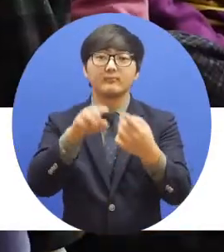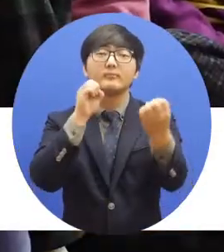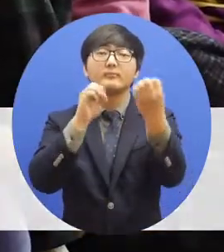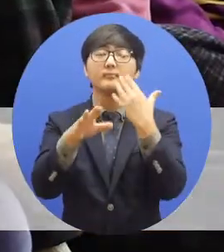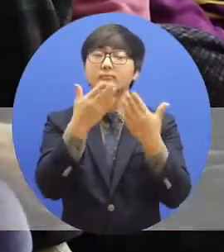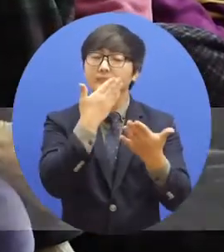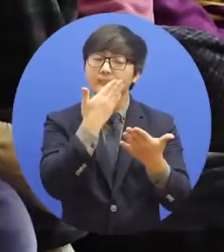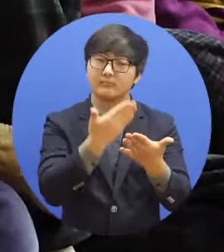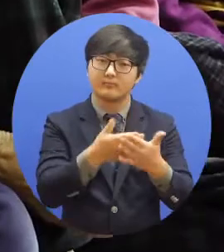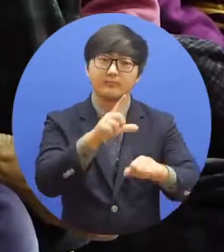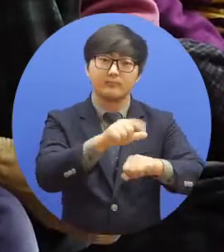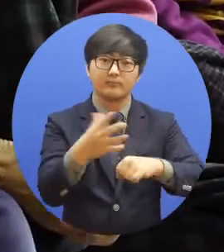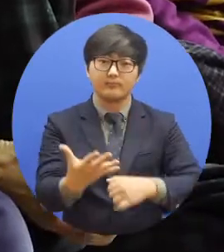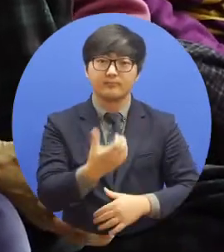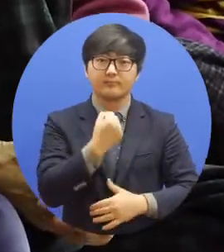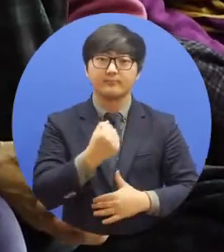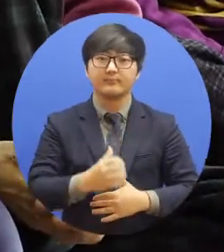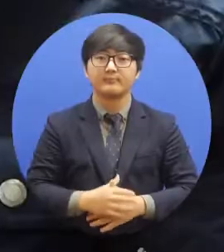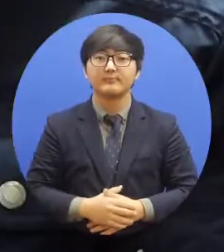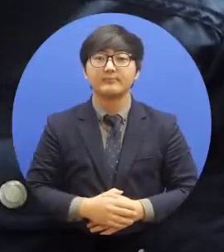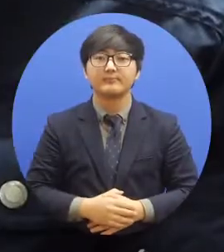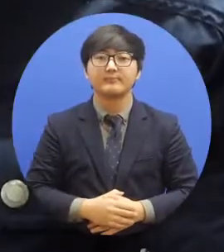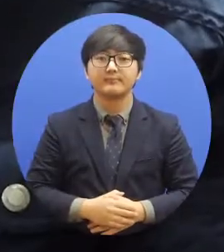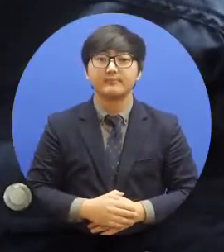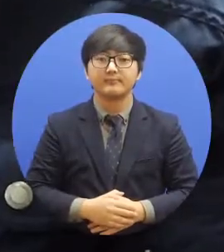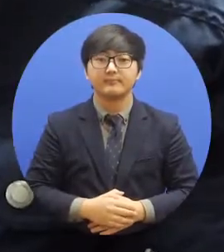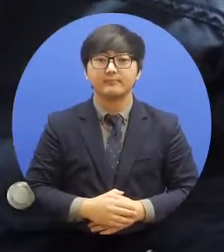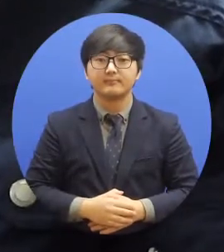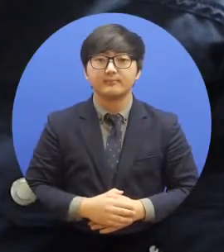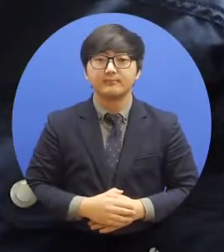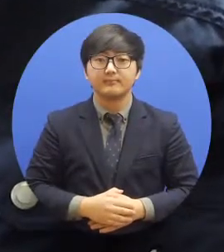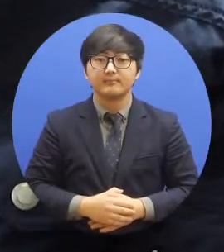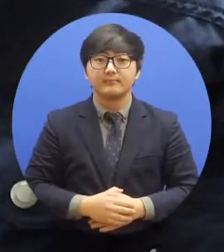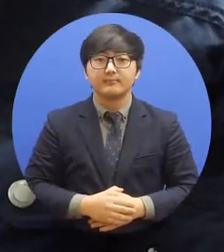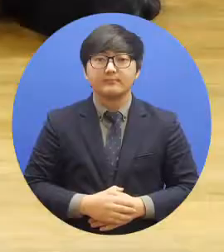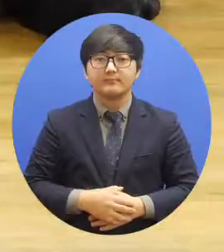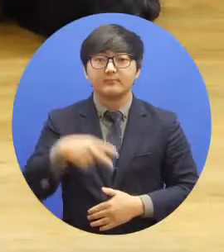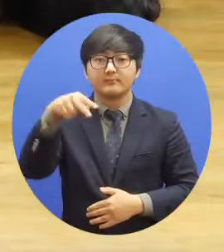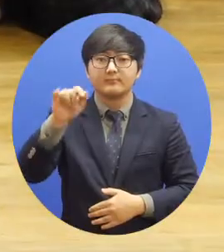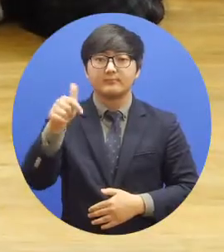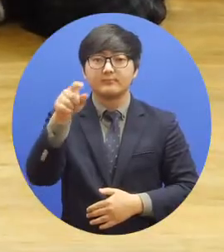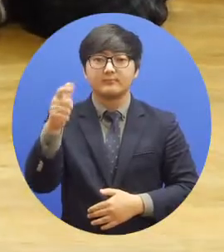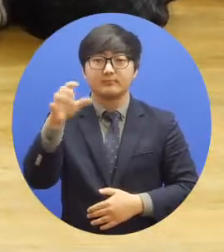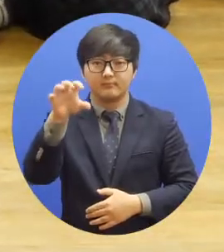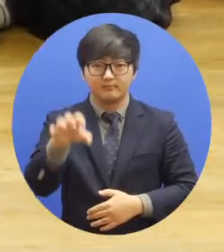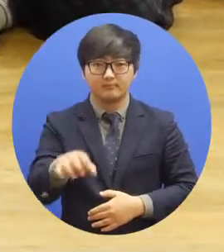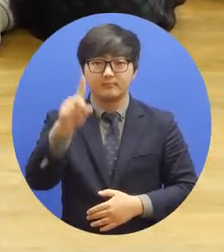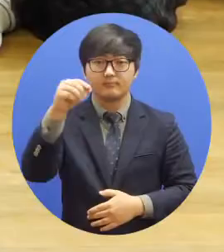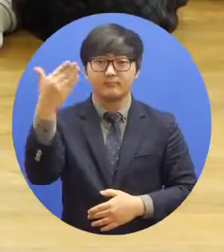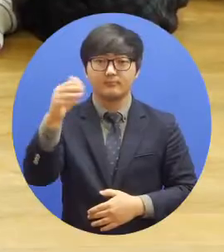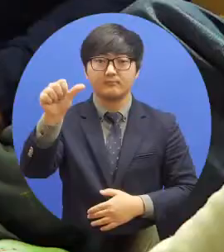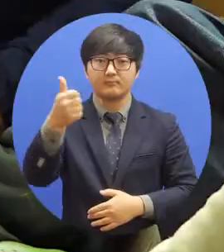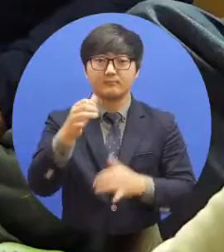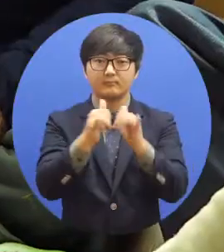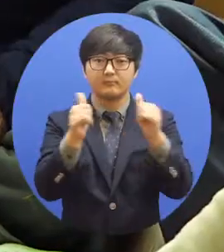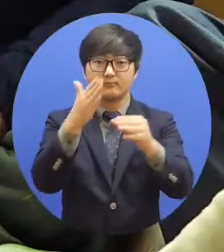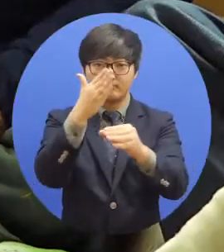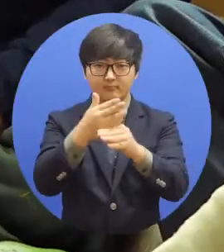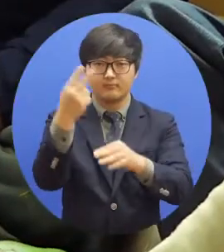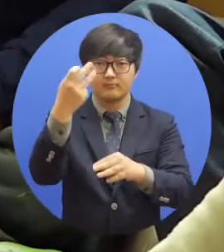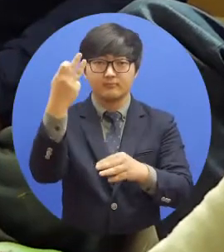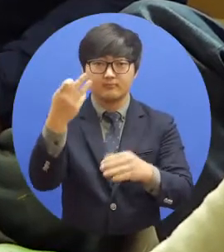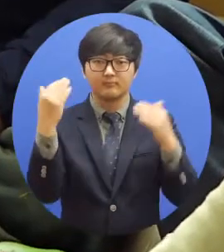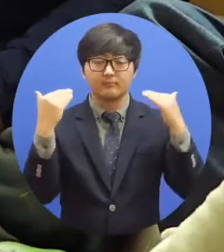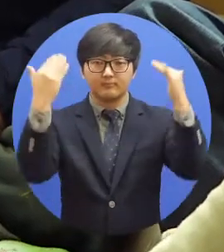성실하게 답변하는 소중한 시간을 가졌는데요. 한편 신관동은 19,500여 명의 인구 중